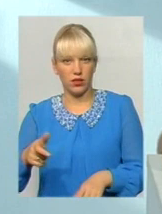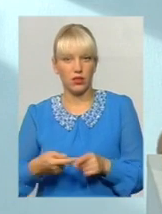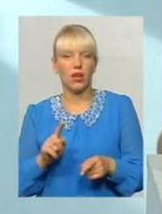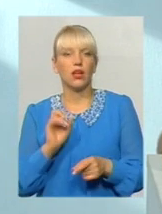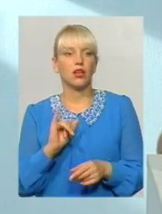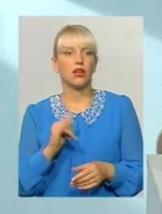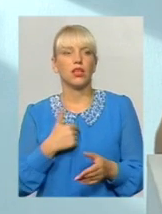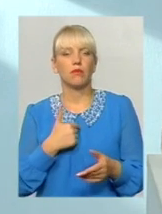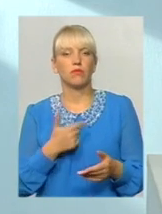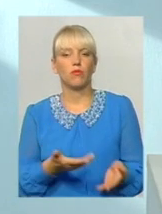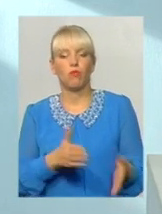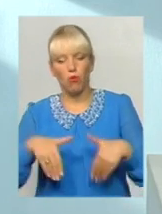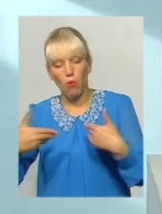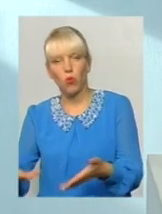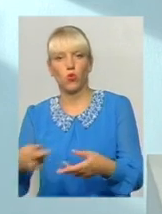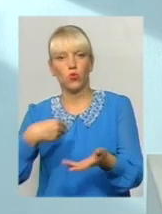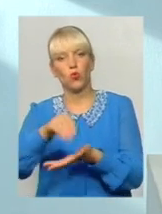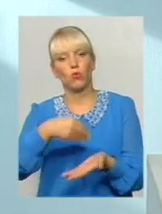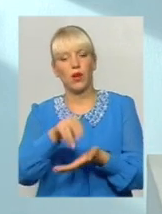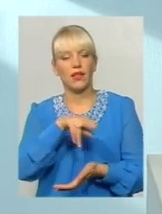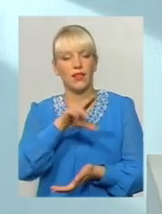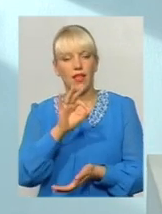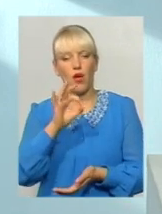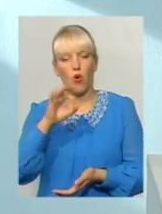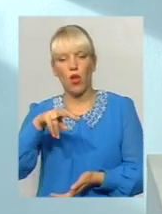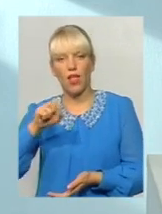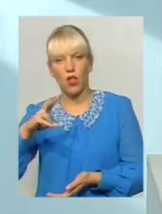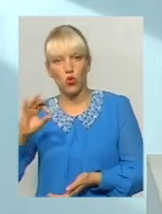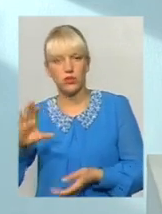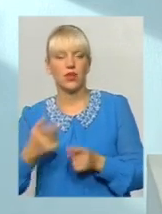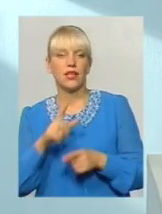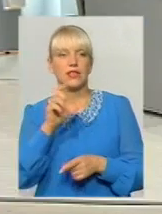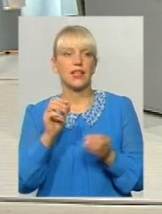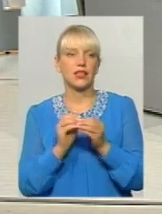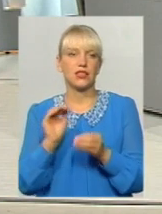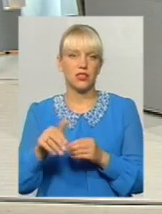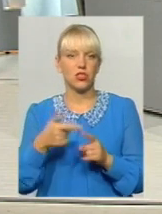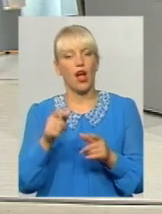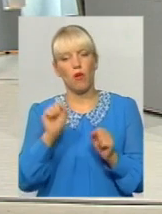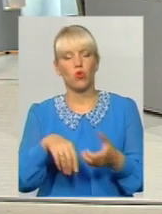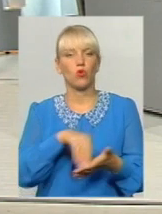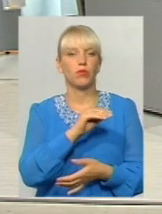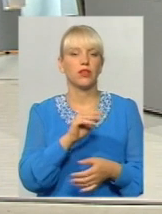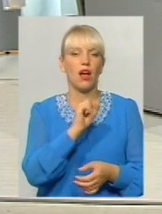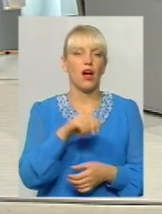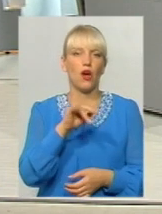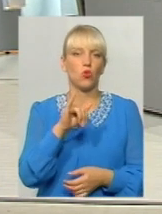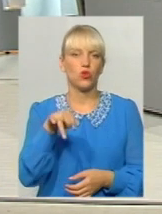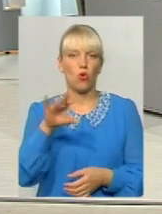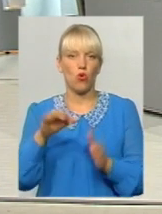пропонують купувати транспортні засоби, взяти Deo Lanos, да, за 10 тисяч євро. Ну, якщо можна купити Audi A6 там, за 2 тисячі